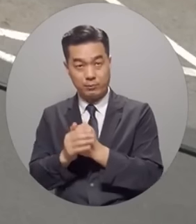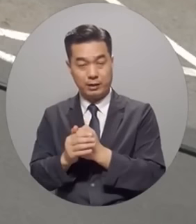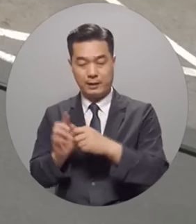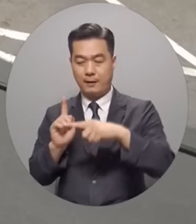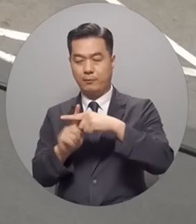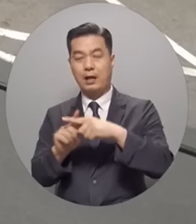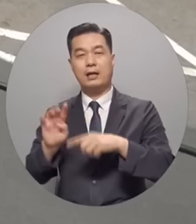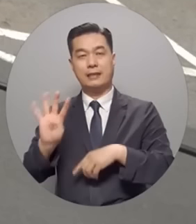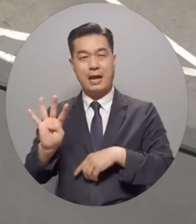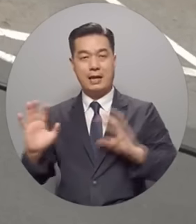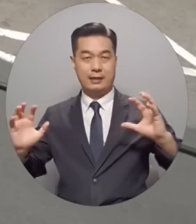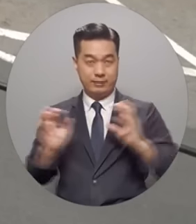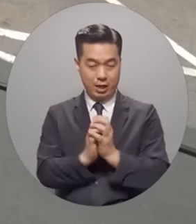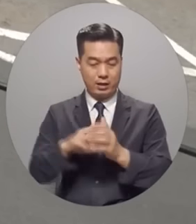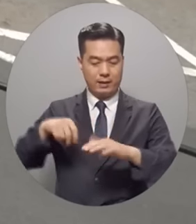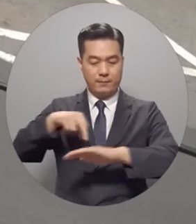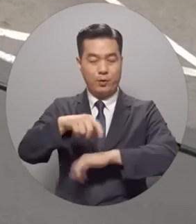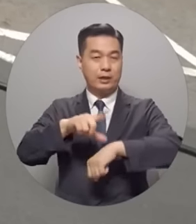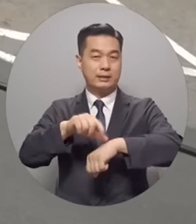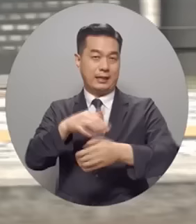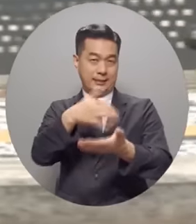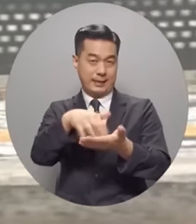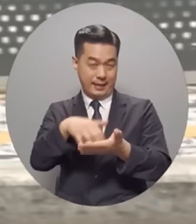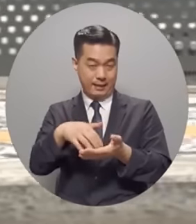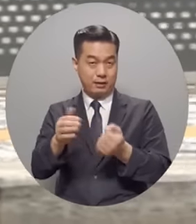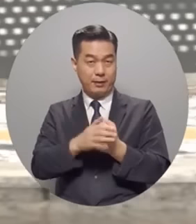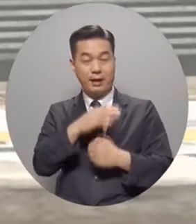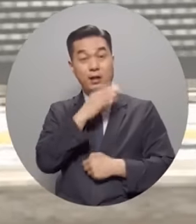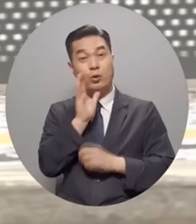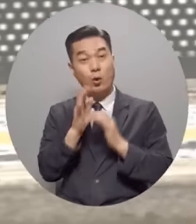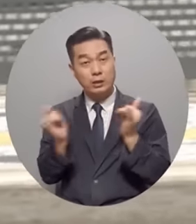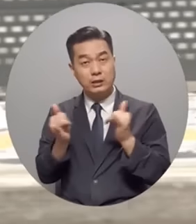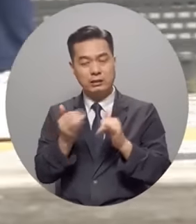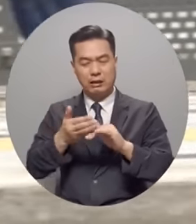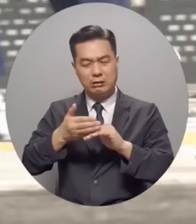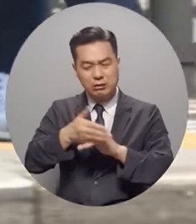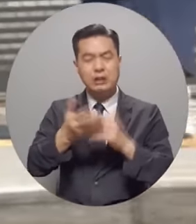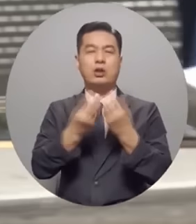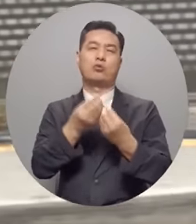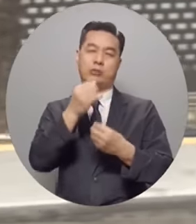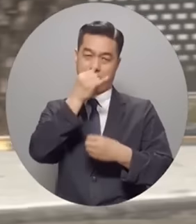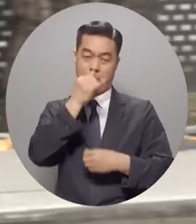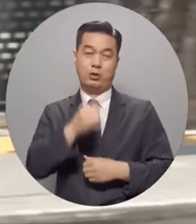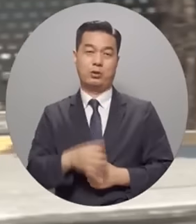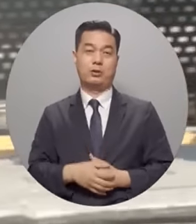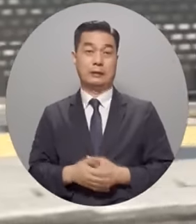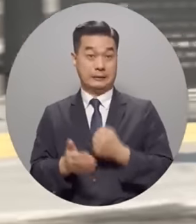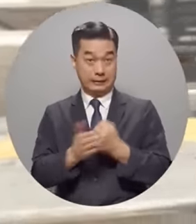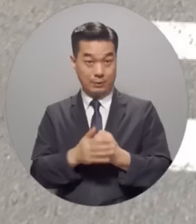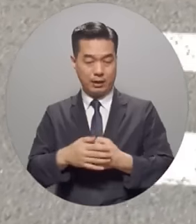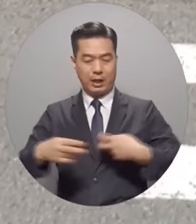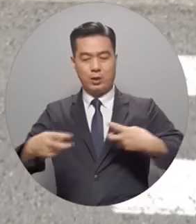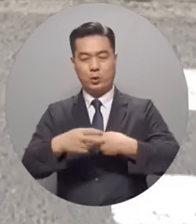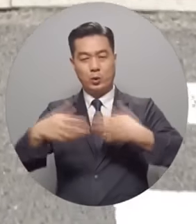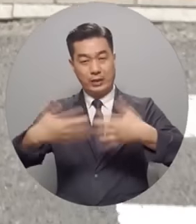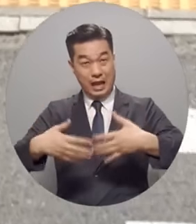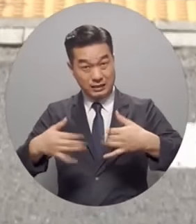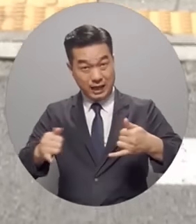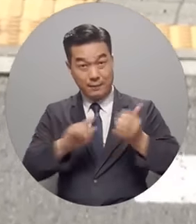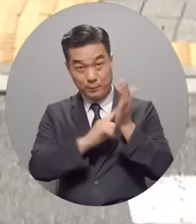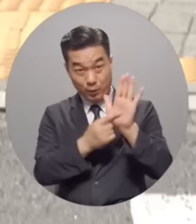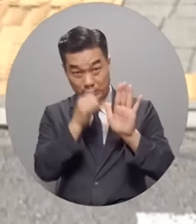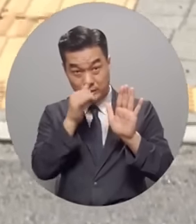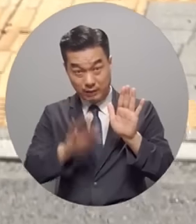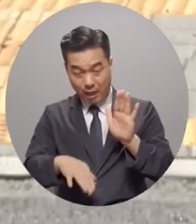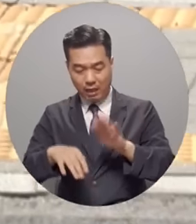최소 보행시간을 계산합니다. 하지만 노인은 이보다 느린 경우가 대부분. 그래서 교통약자를 감안해 보행신호